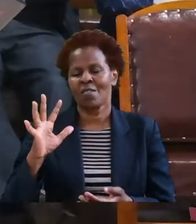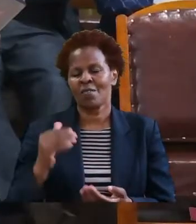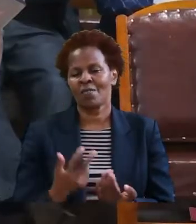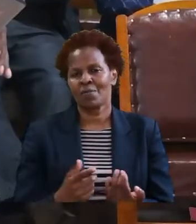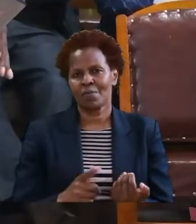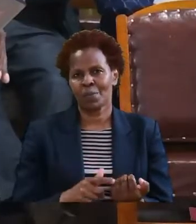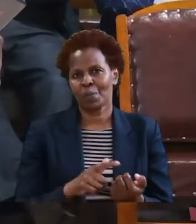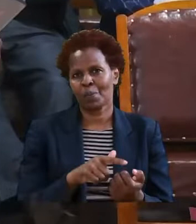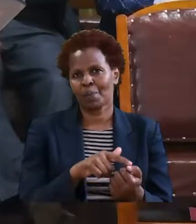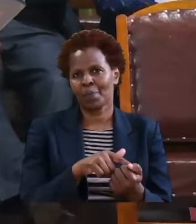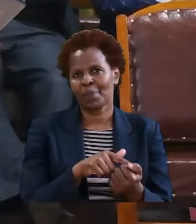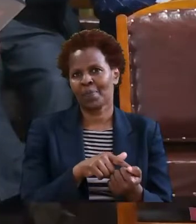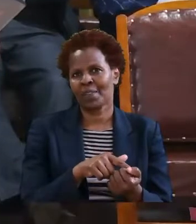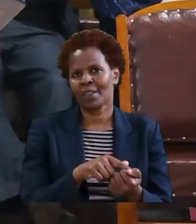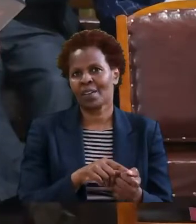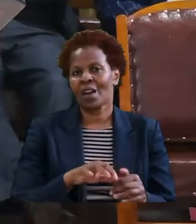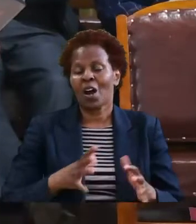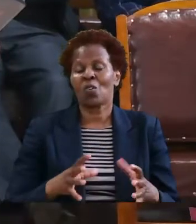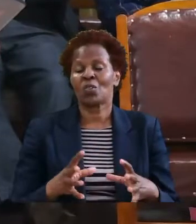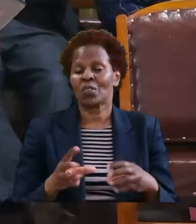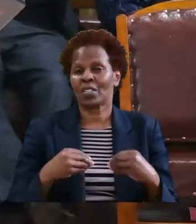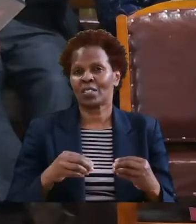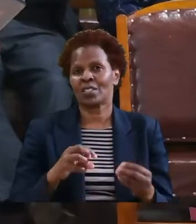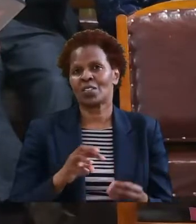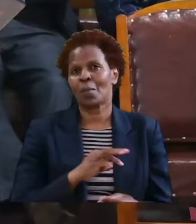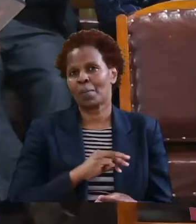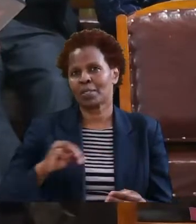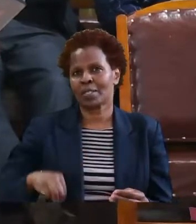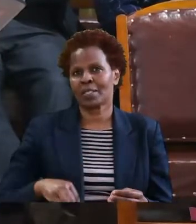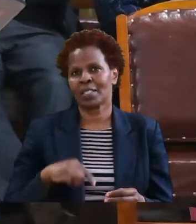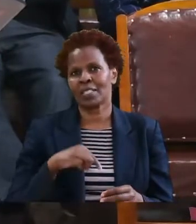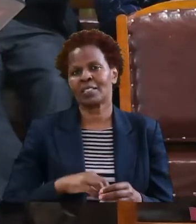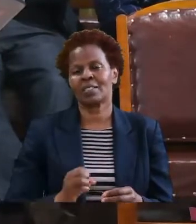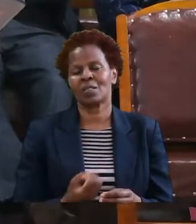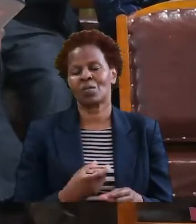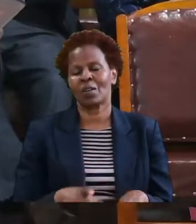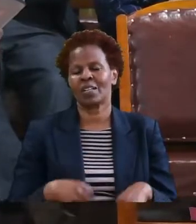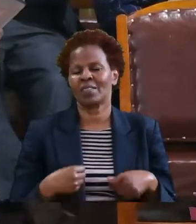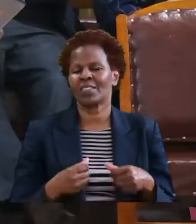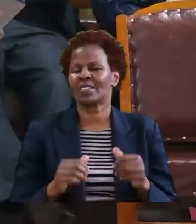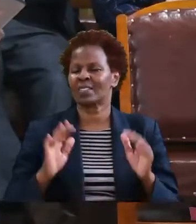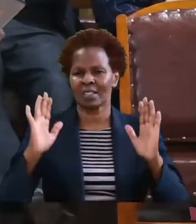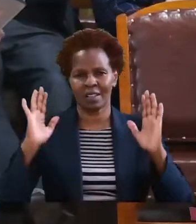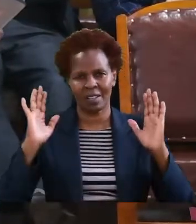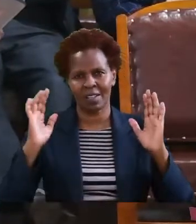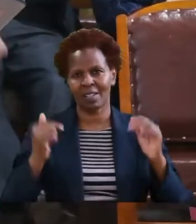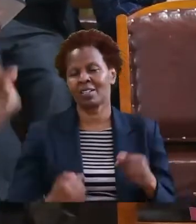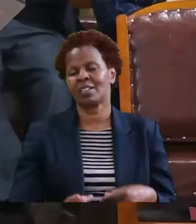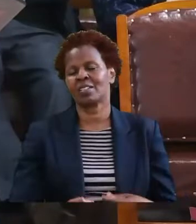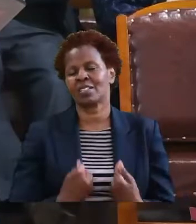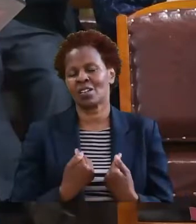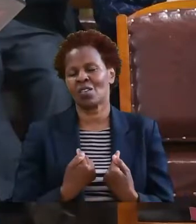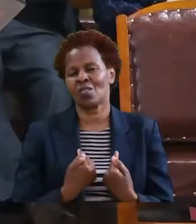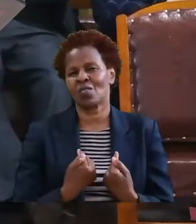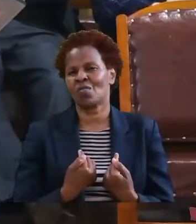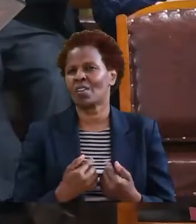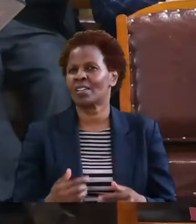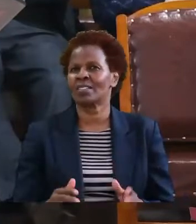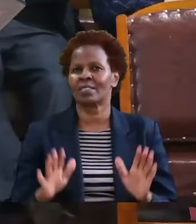tunaambiwa jinsi ya kumpokea Bwana Yesu Kristo, it is to surrender ourselves, ni